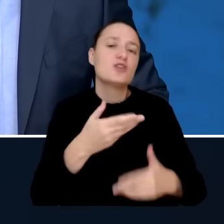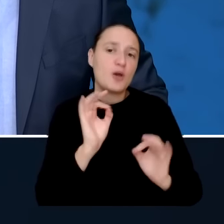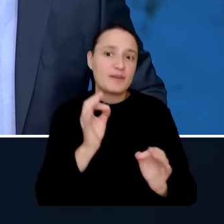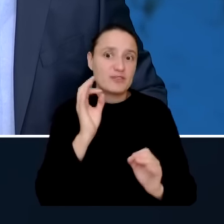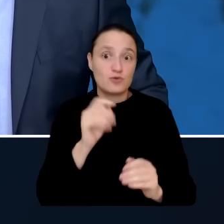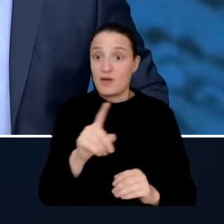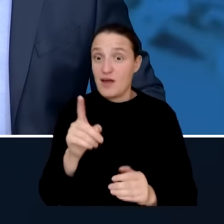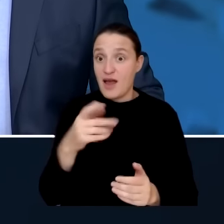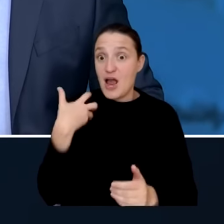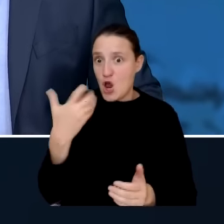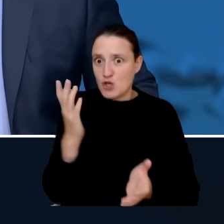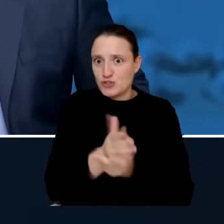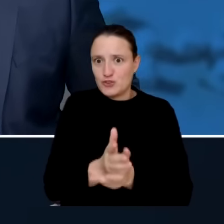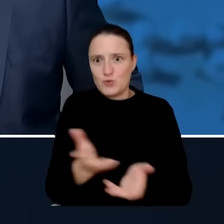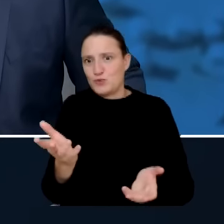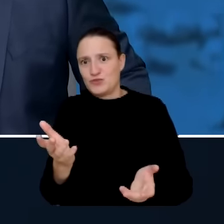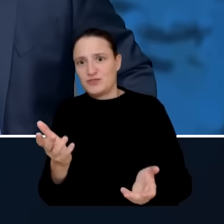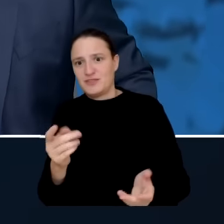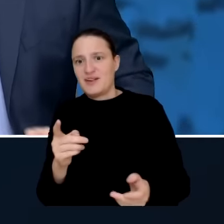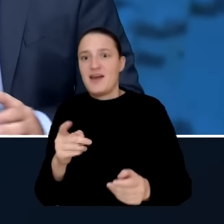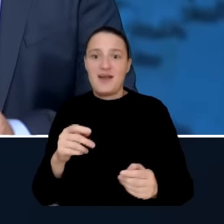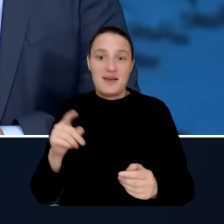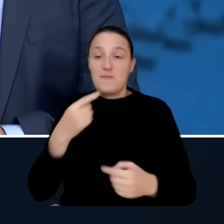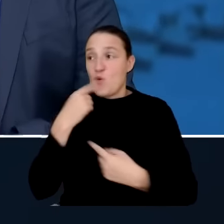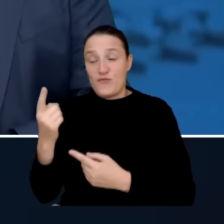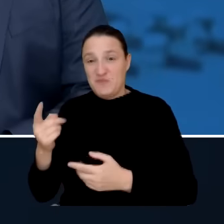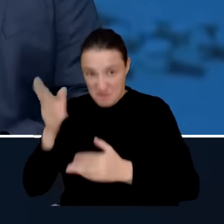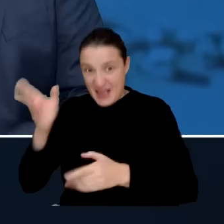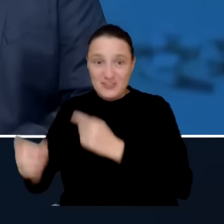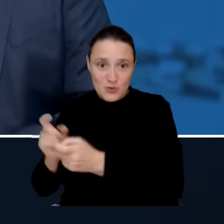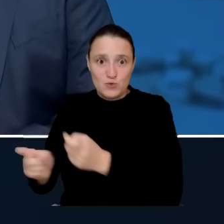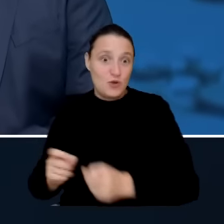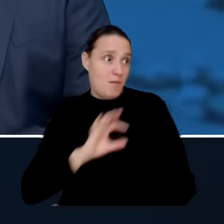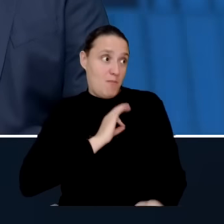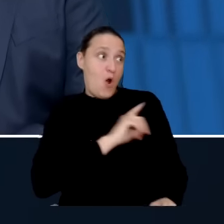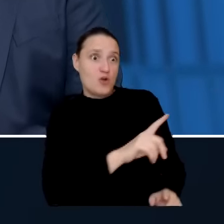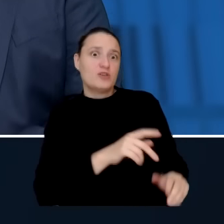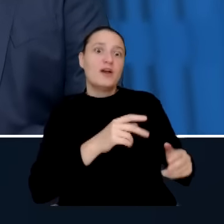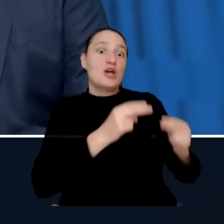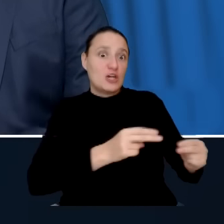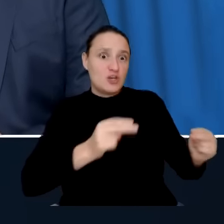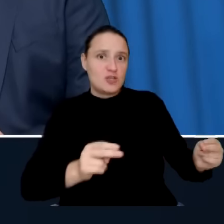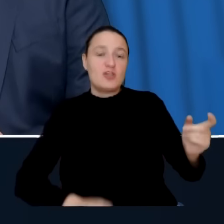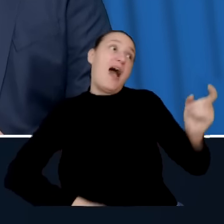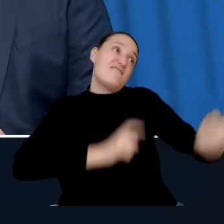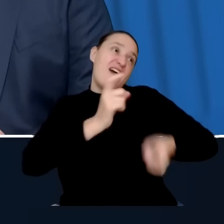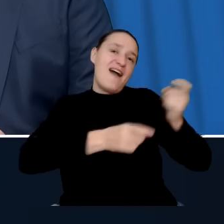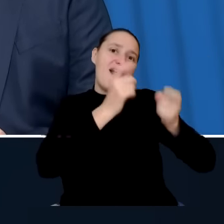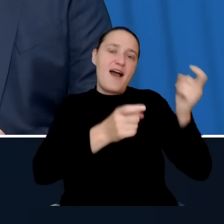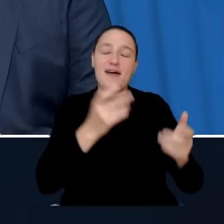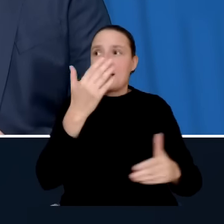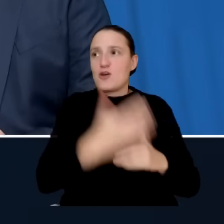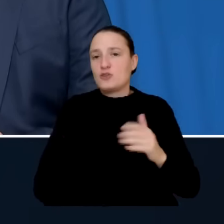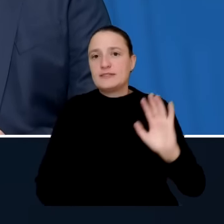goście już okoniem stają i mówią no no proszę mówić za siebie No właśnie właśnie bo moi tutaj grzecznie grzecznie było i do końca po prostu zaczęli się